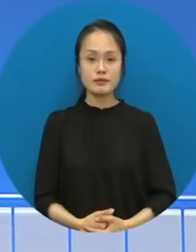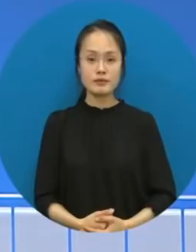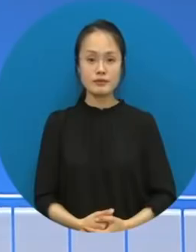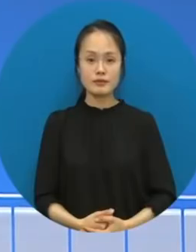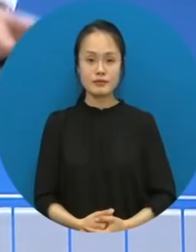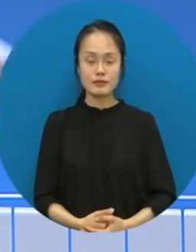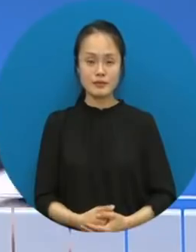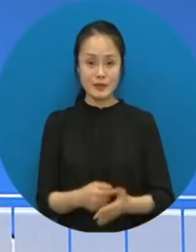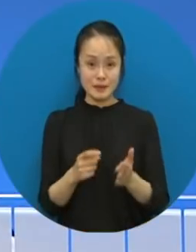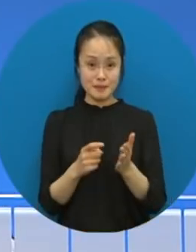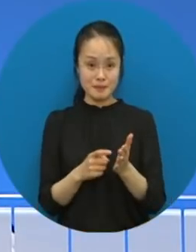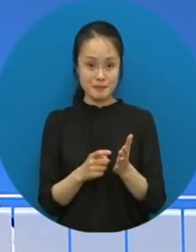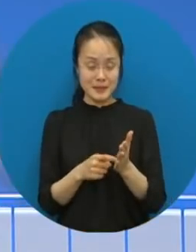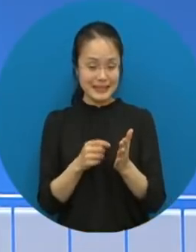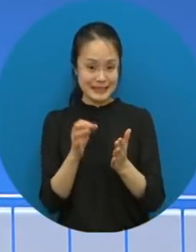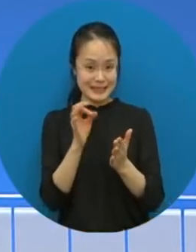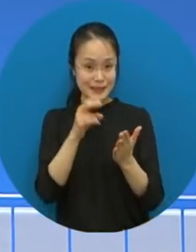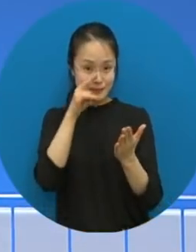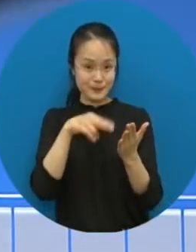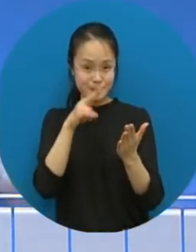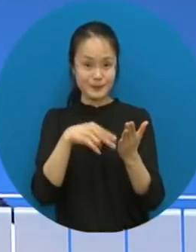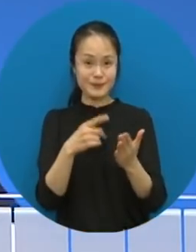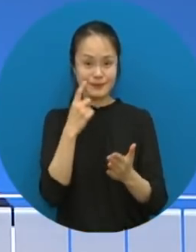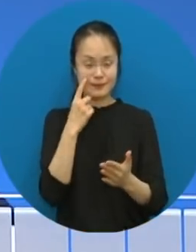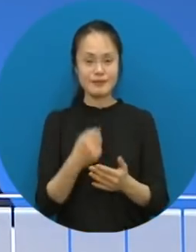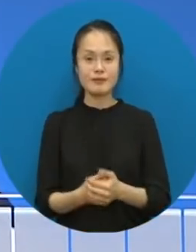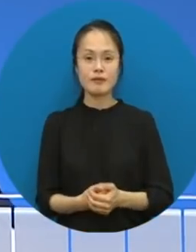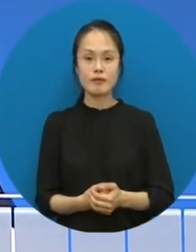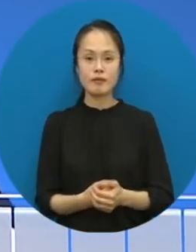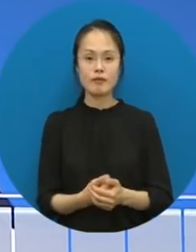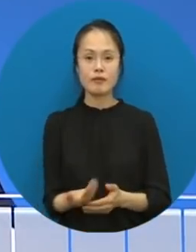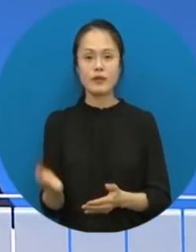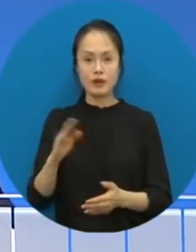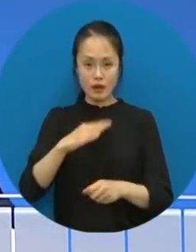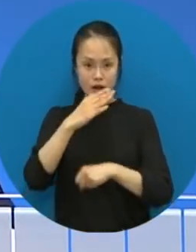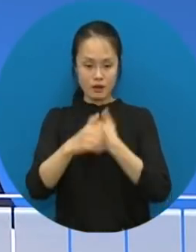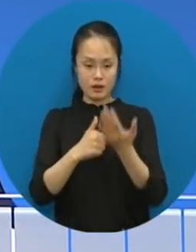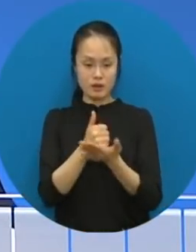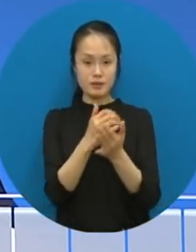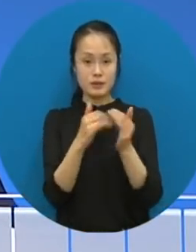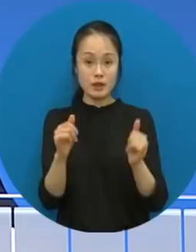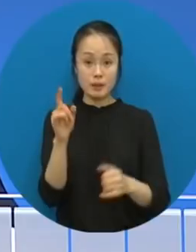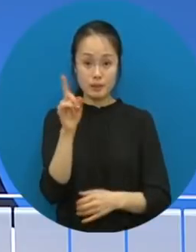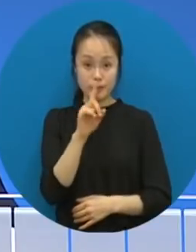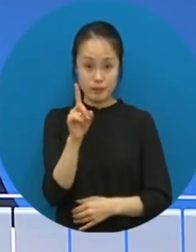빨리 찾아서든지. 그러나 하나님의 사람들은